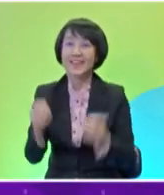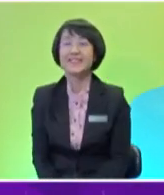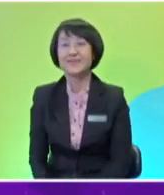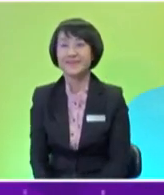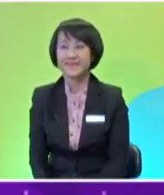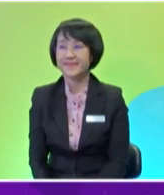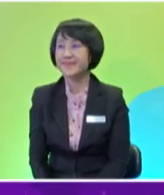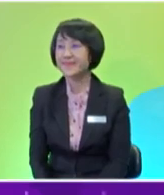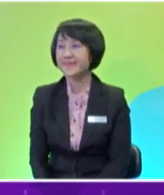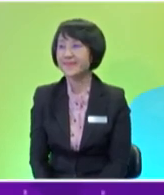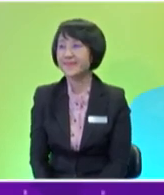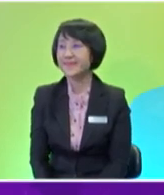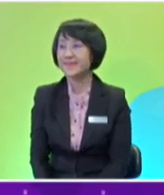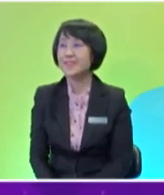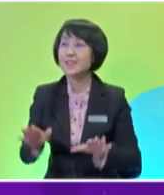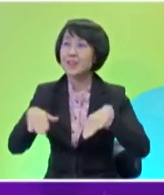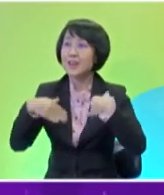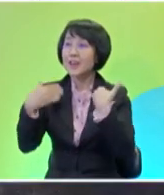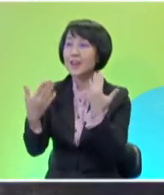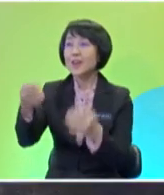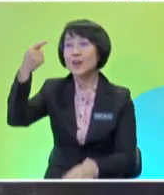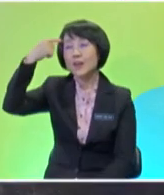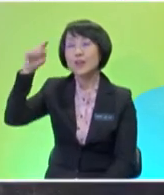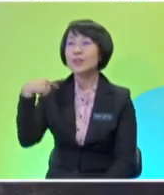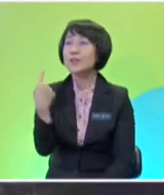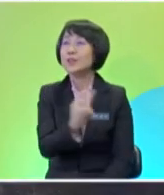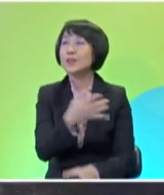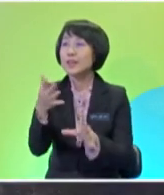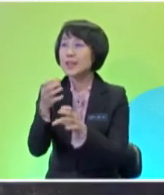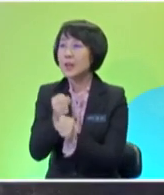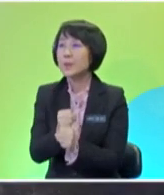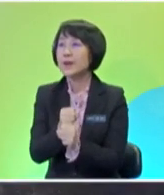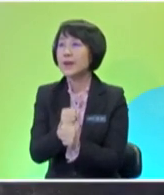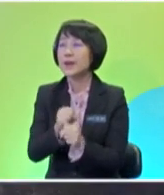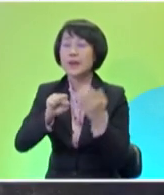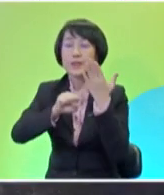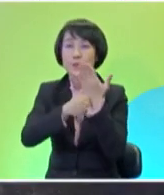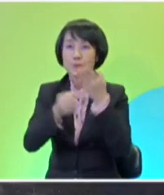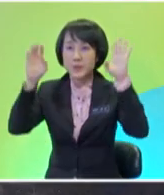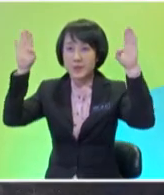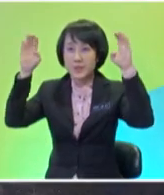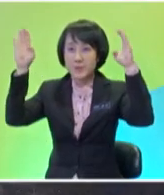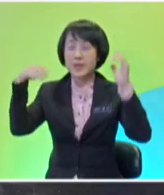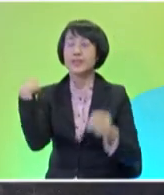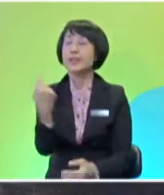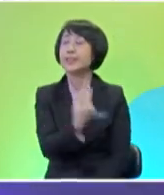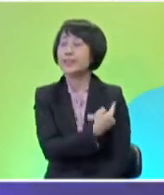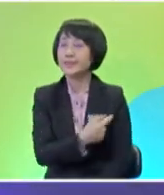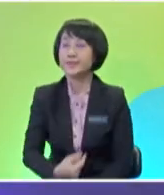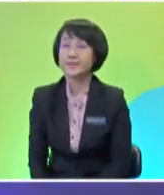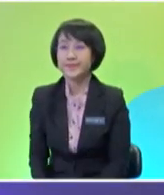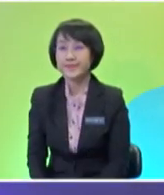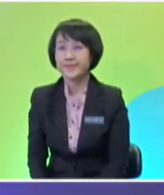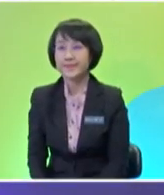jadi Cikgu macam mana untuk kita dapatkan sumber mata pelajaran kita hari ini Baiklah murid-murid